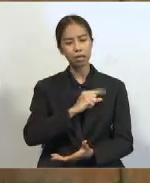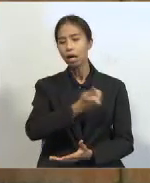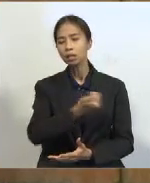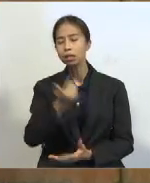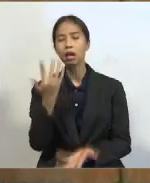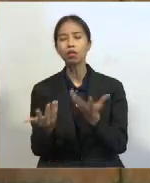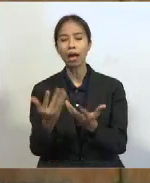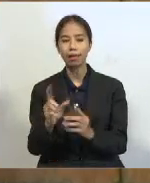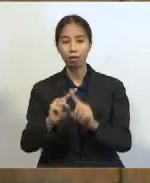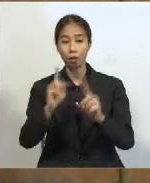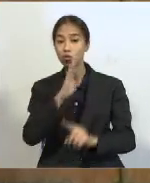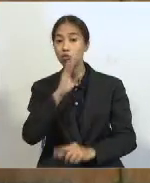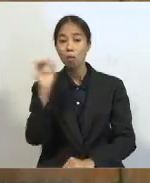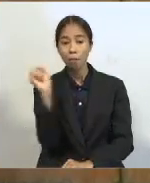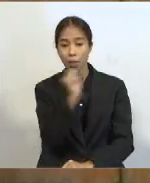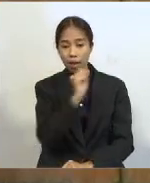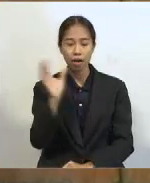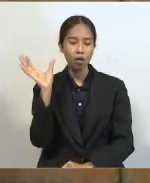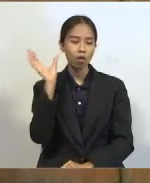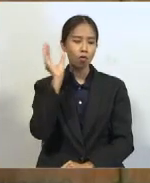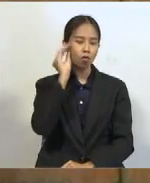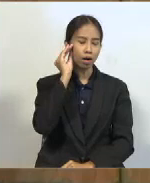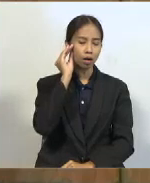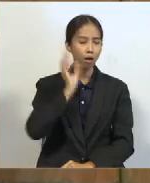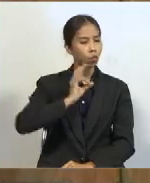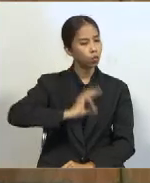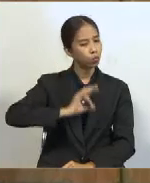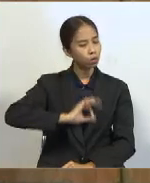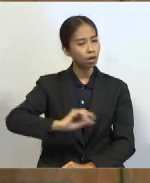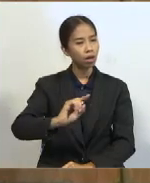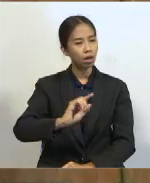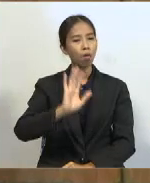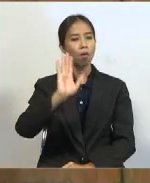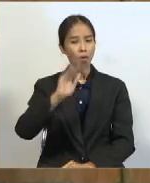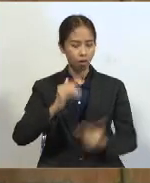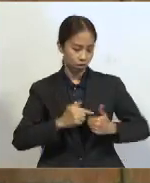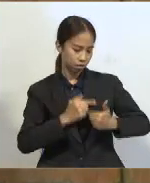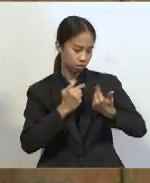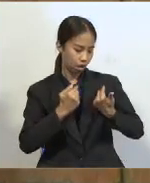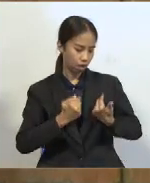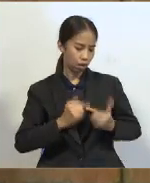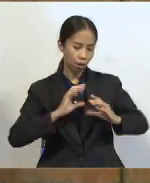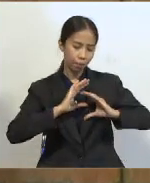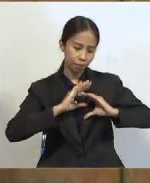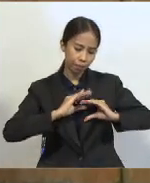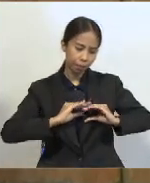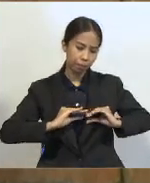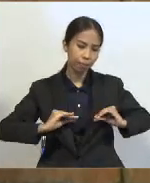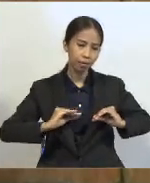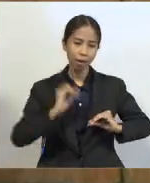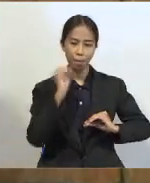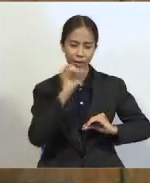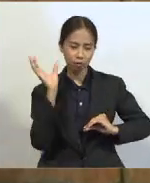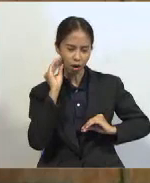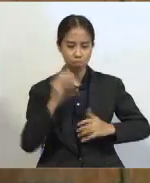ในเรื่องของความรู้สึกสงบในใจว่าแทนที่เราจะสร้างความแบบเกรียวกราดหรือ